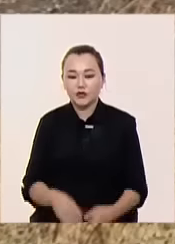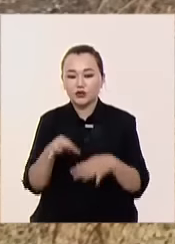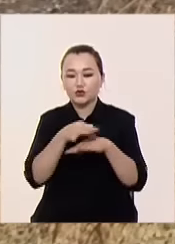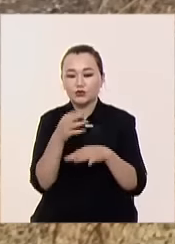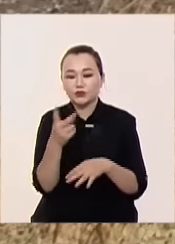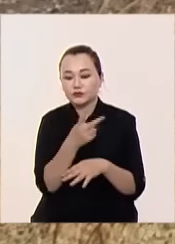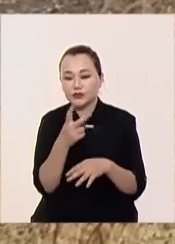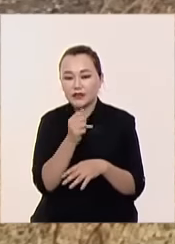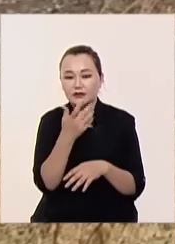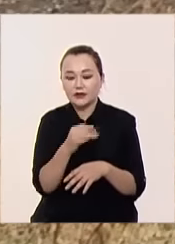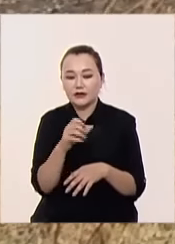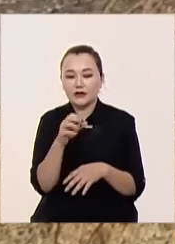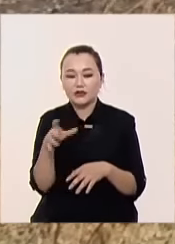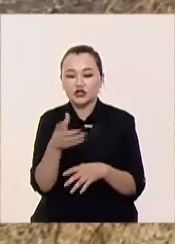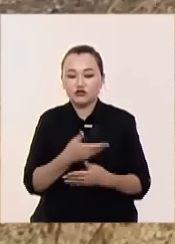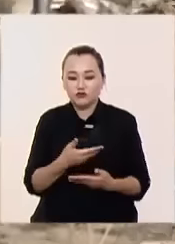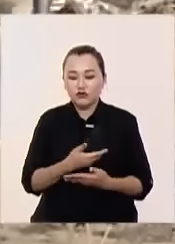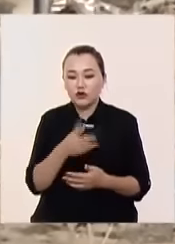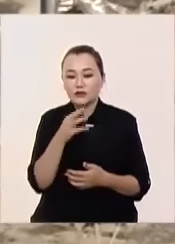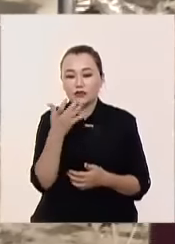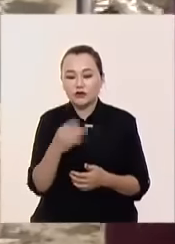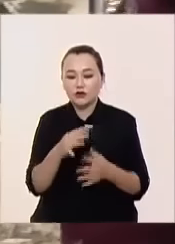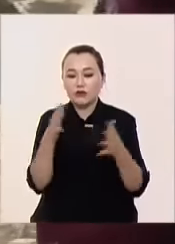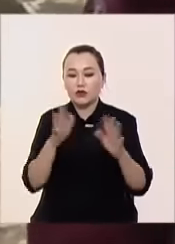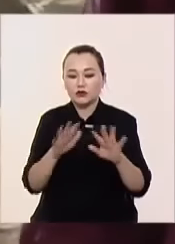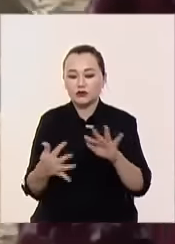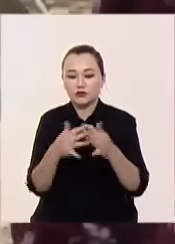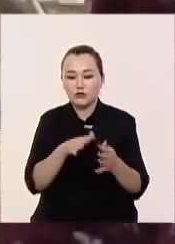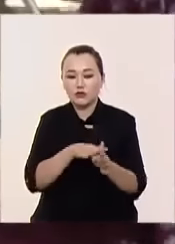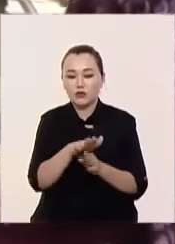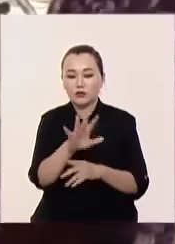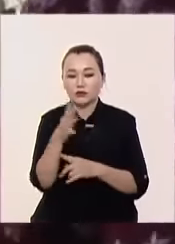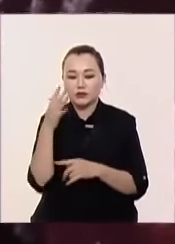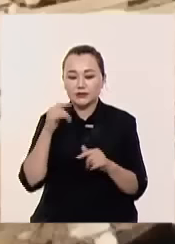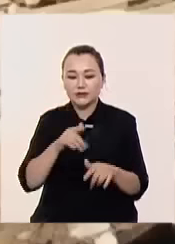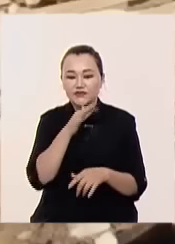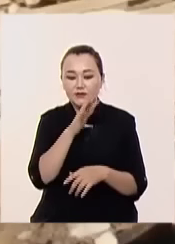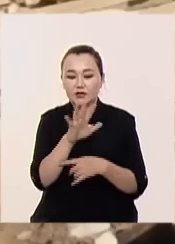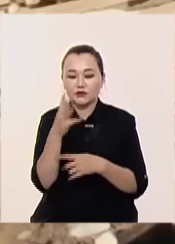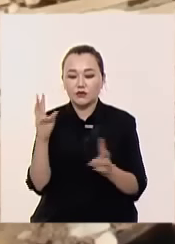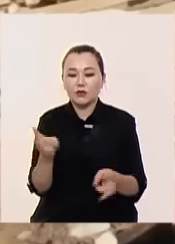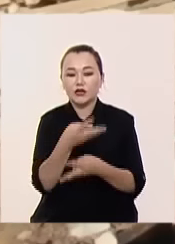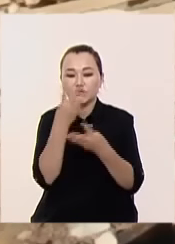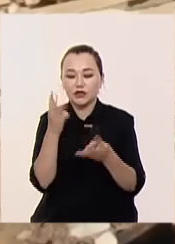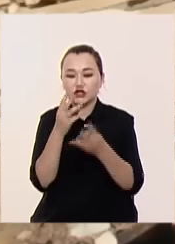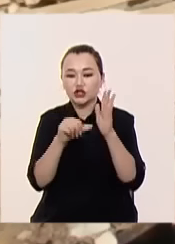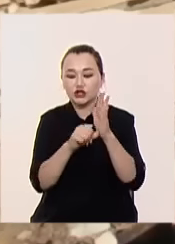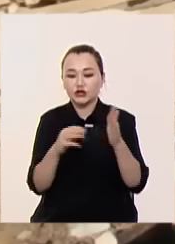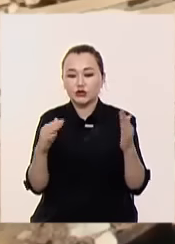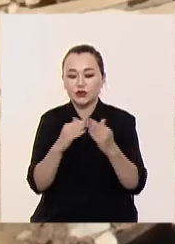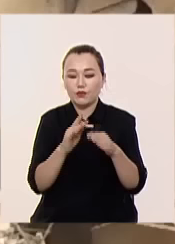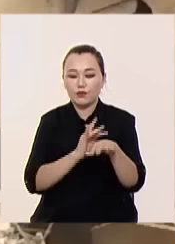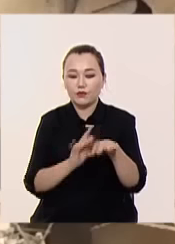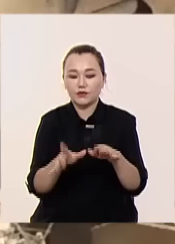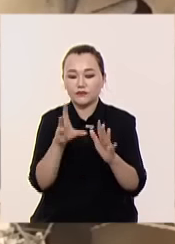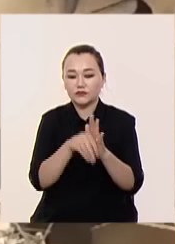Супруги Елена и Андрей живут в Озерном. Это небольшое село, полностью окруженное лесом. Здесь во время лесного пожара сгорело 6 домов, в том